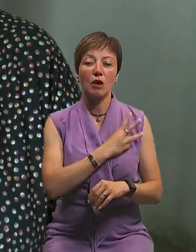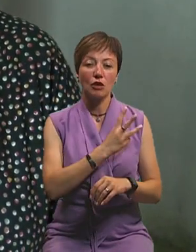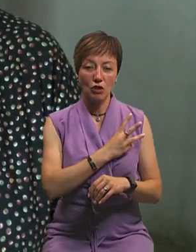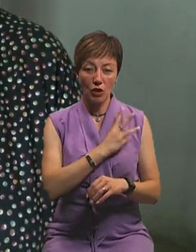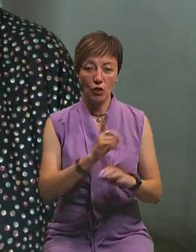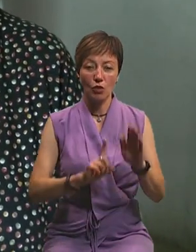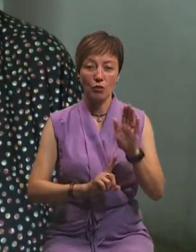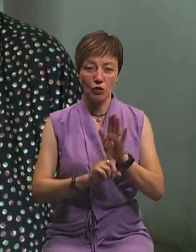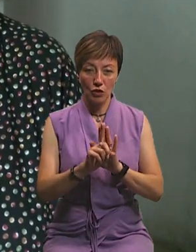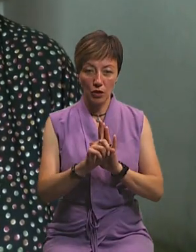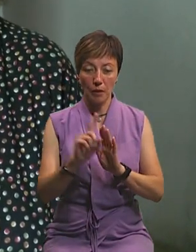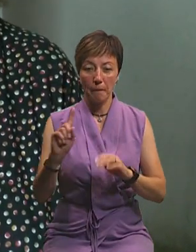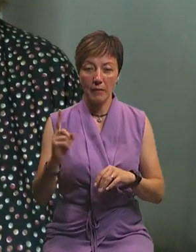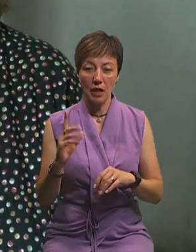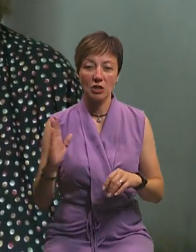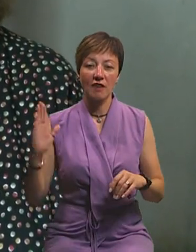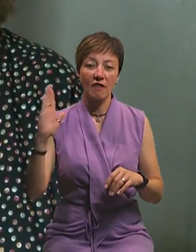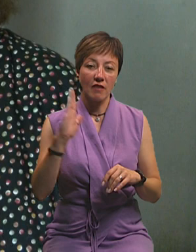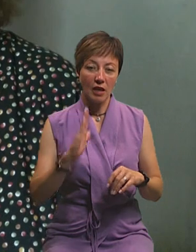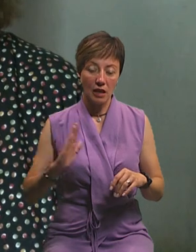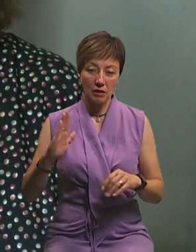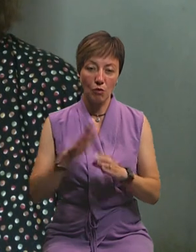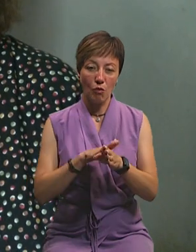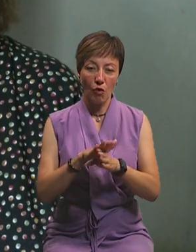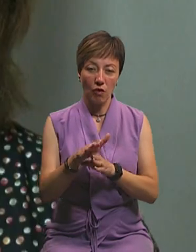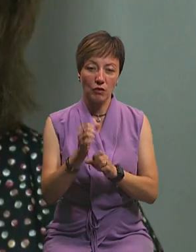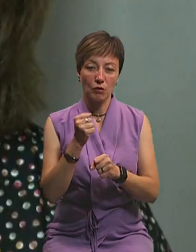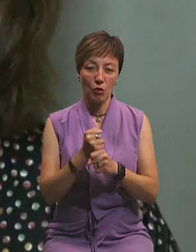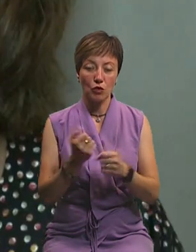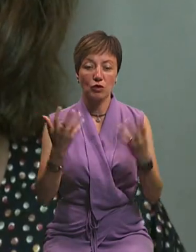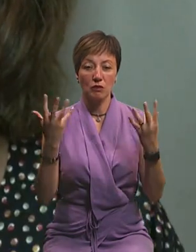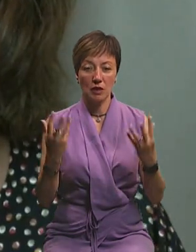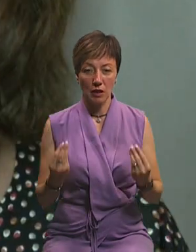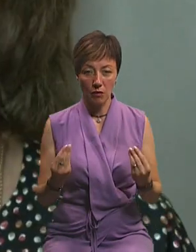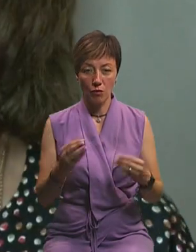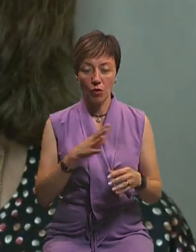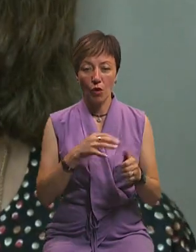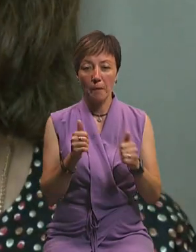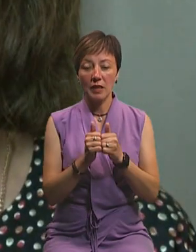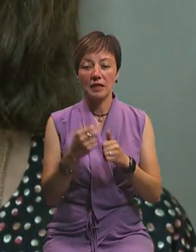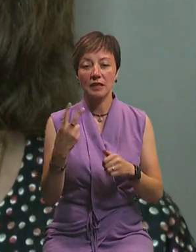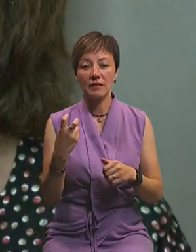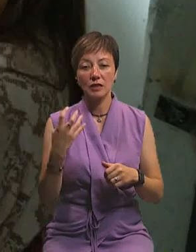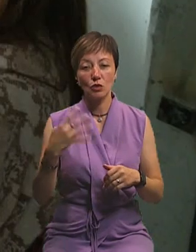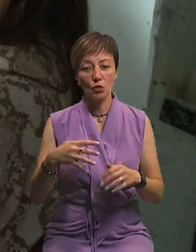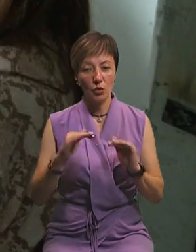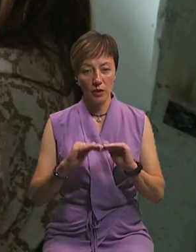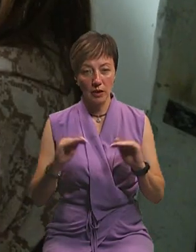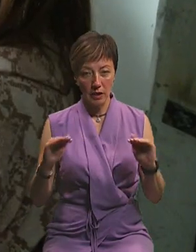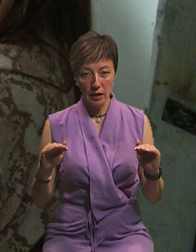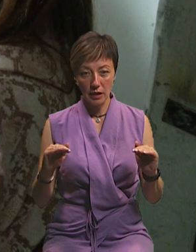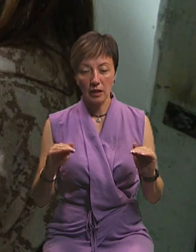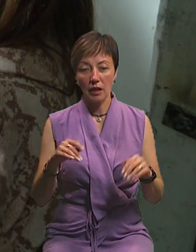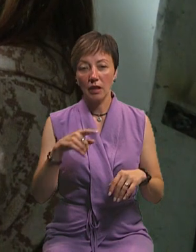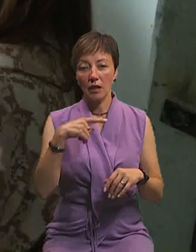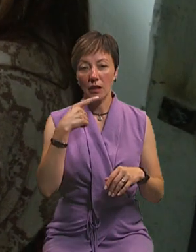розпочати 1 вересня з повним робочим днем у мережі було близько 240 дітей за словами